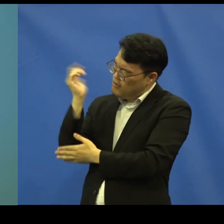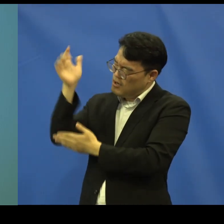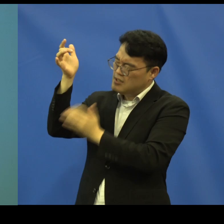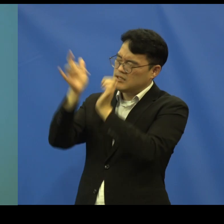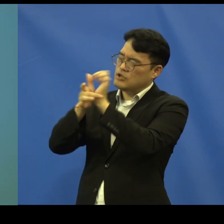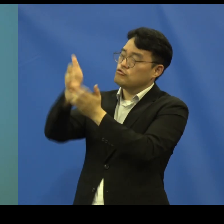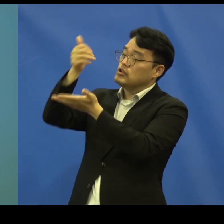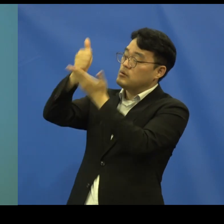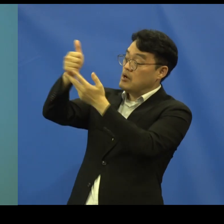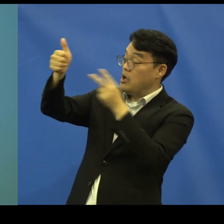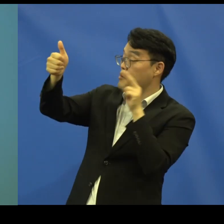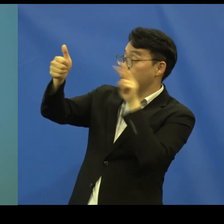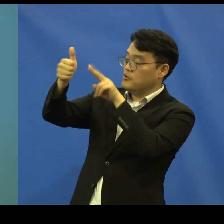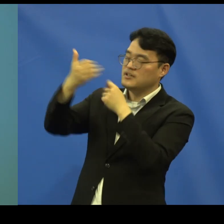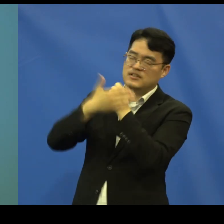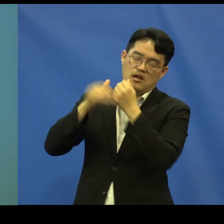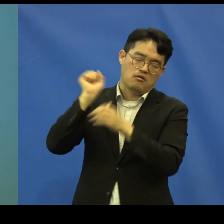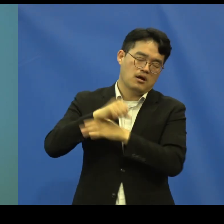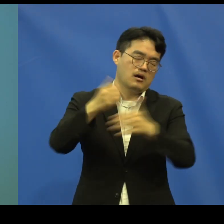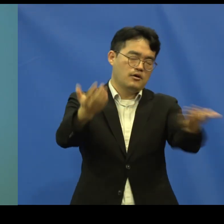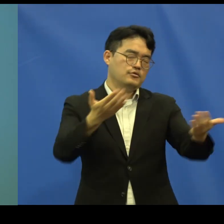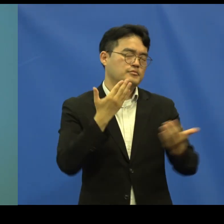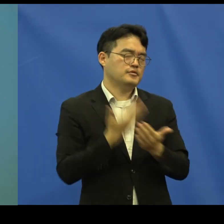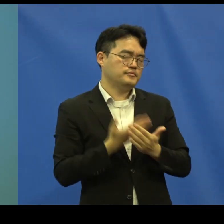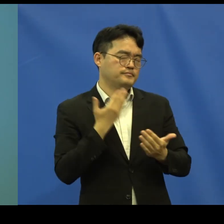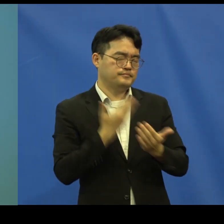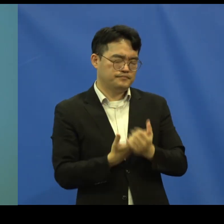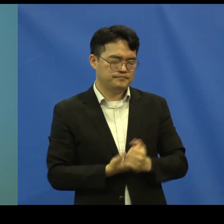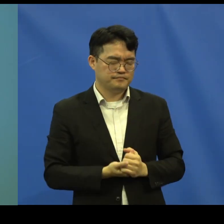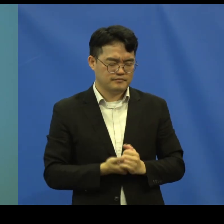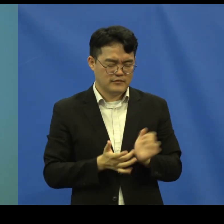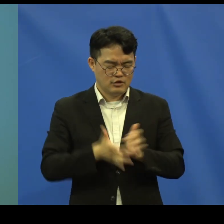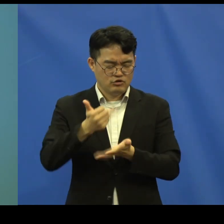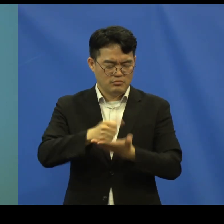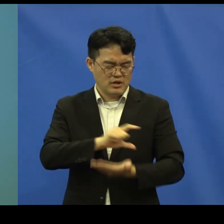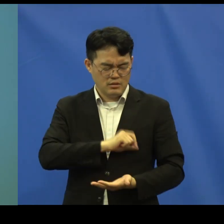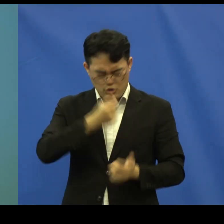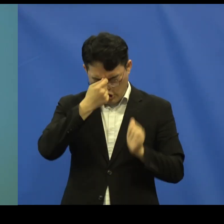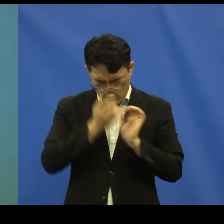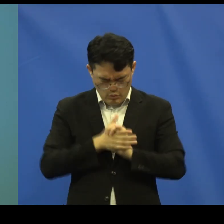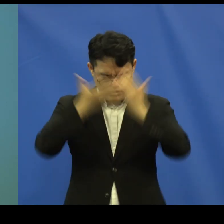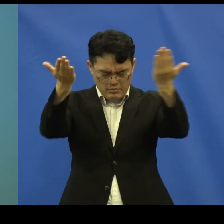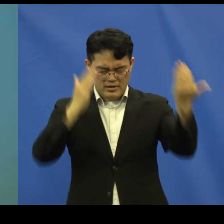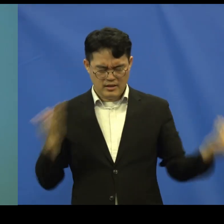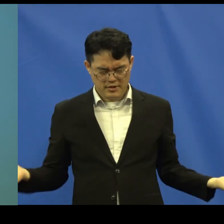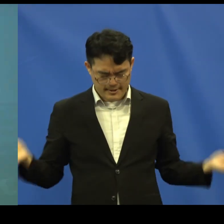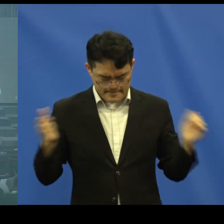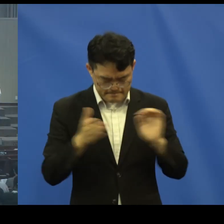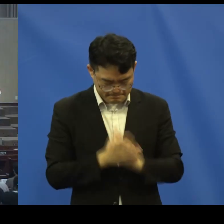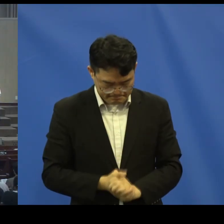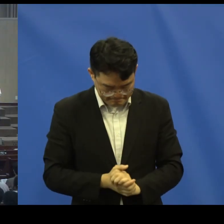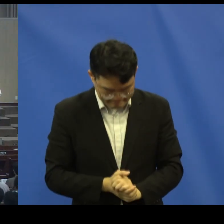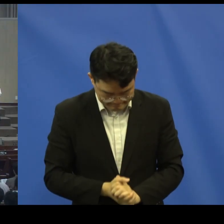주님을 목격하는 은혜를 허락하여 주시옵소서. 예수님의 이름으로 기도하옵나이다. 아멘.